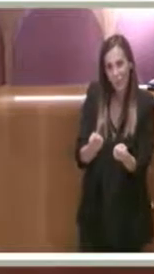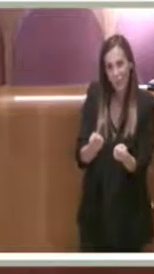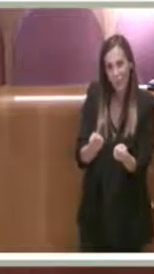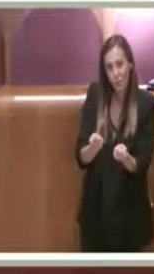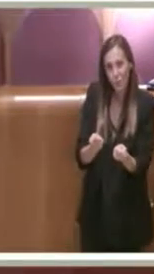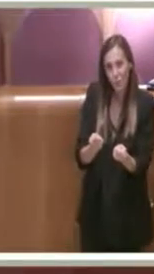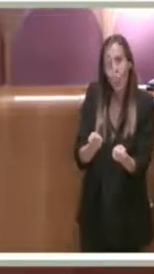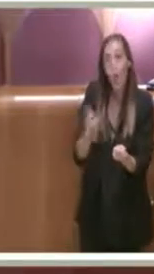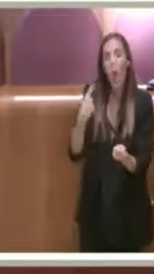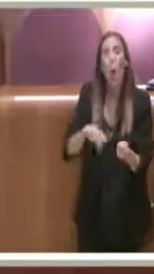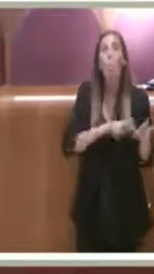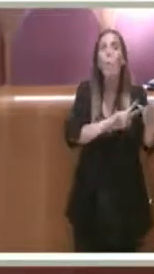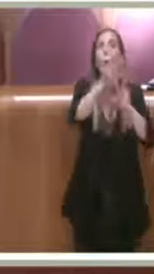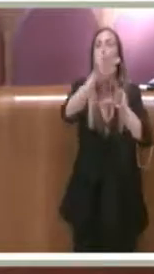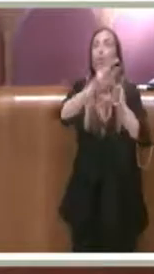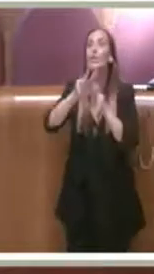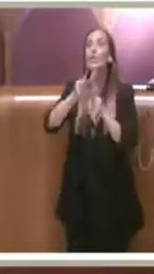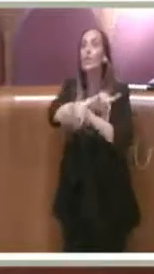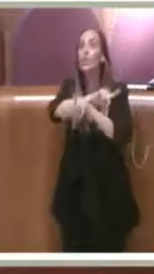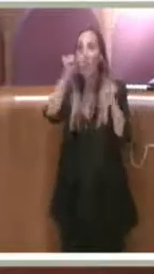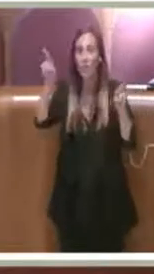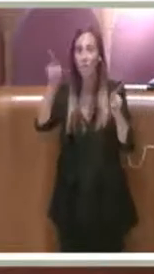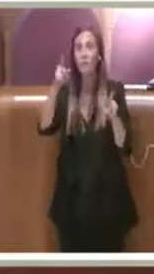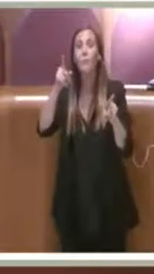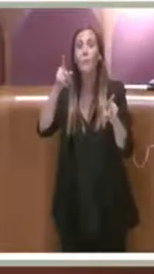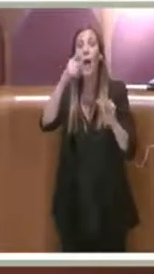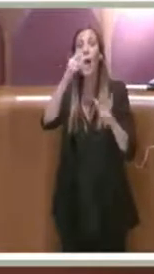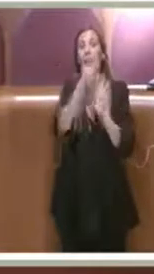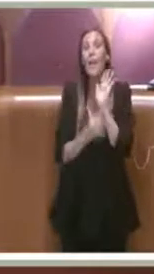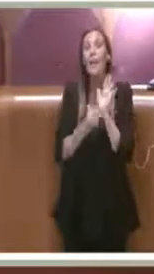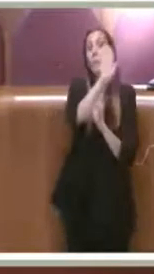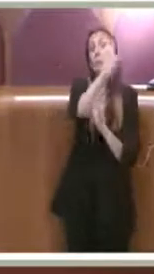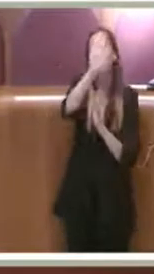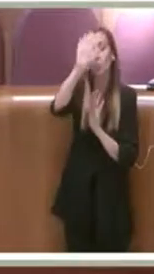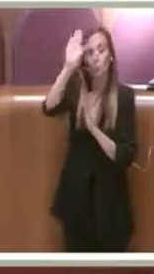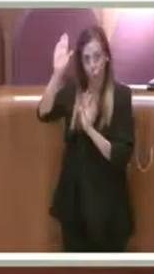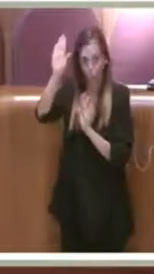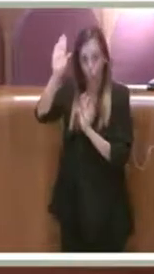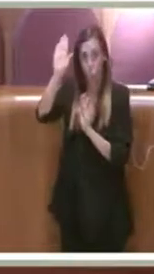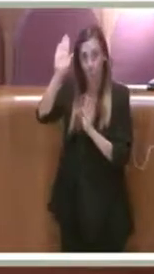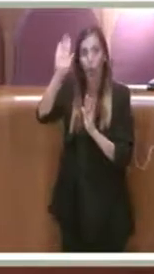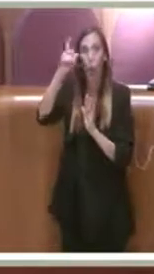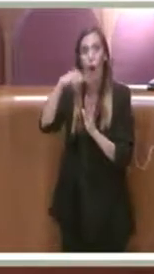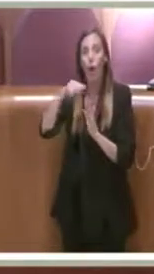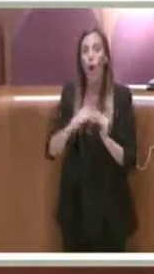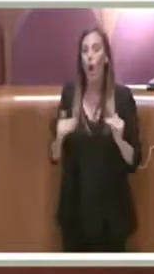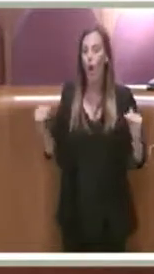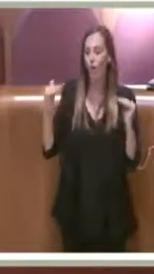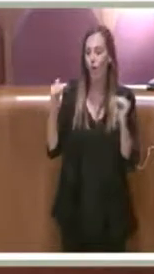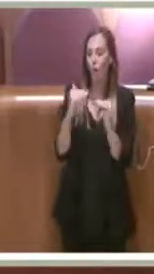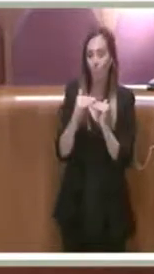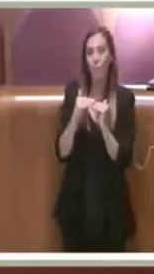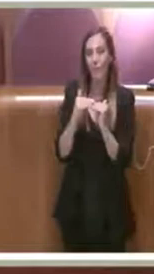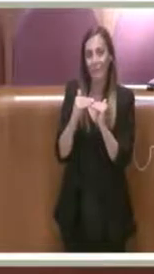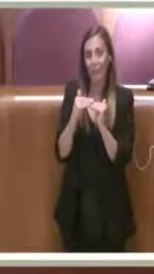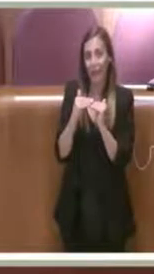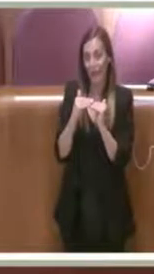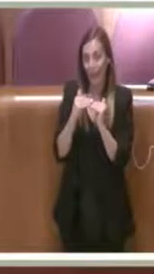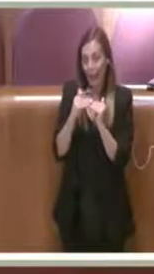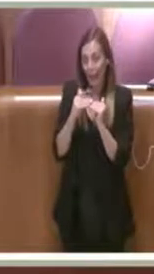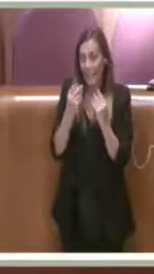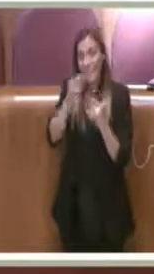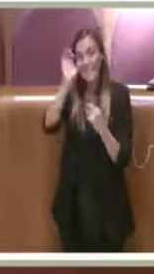al fatto che i municipi dovranno poi adeguare i loro regolamenti in conformità e in coerenza rispetto a quello che eventualmente approveremo